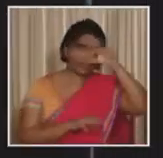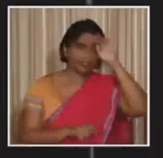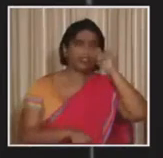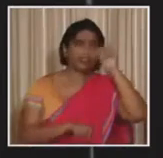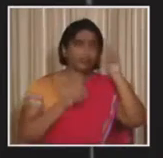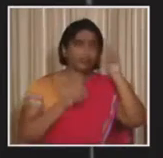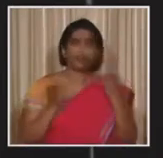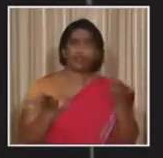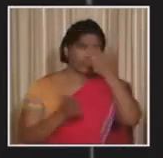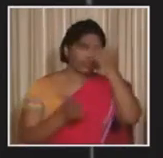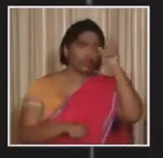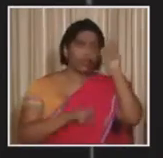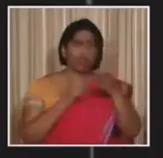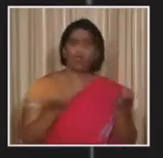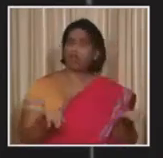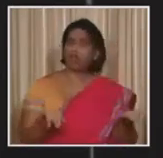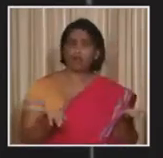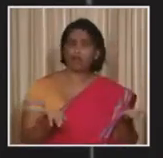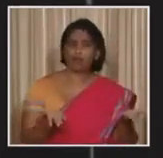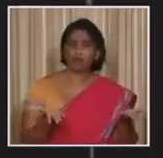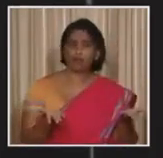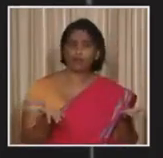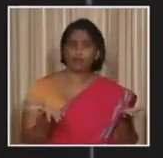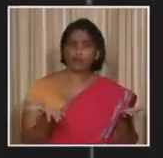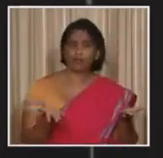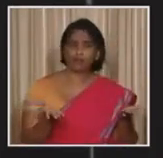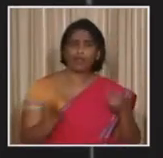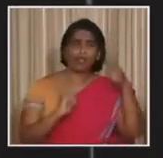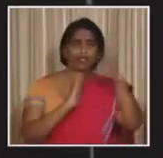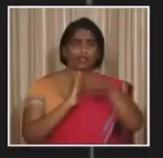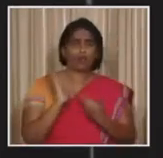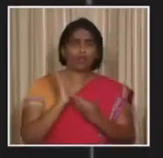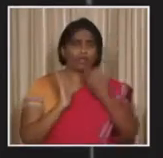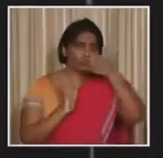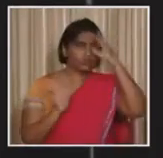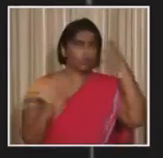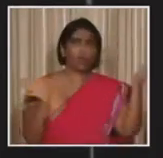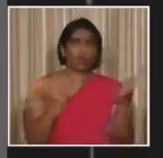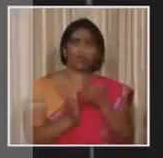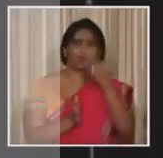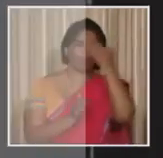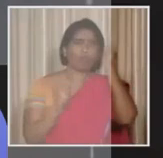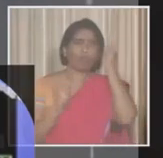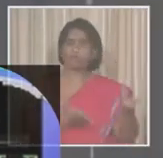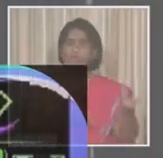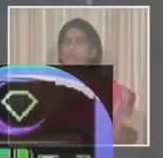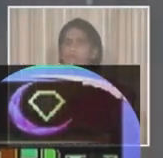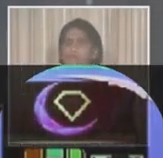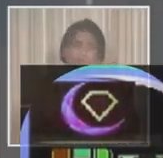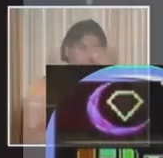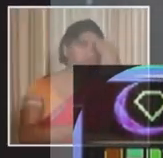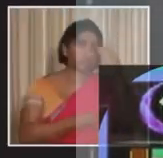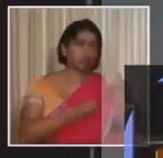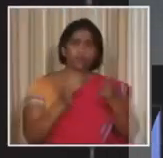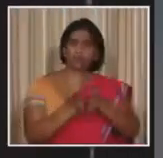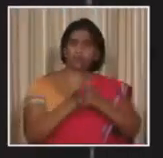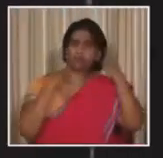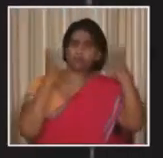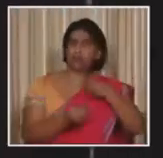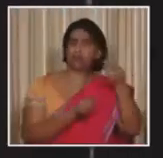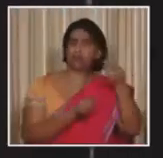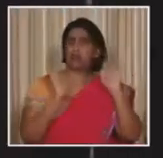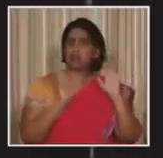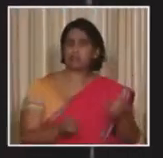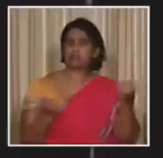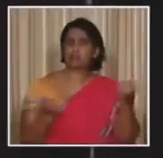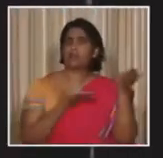තියෙනවා නම් 150කට වඩා සිංහල ජනතාව කොහොමද, මේ දෙමළ ජනතාව කොහොමද මේ දකුණේ සිංහල සමග ඉන්නේ? අද